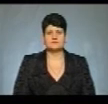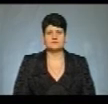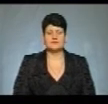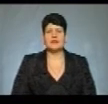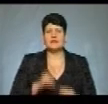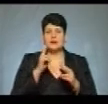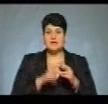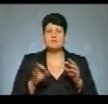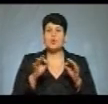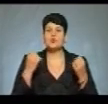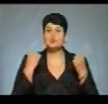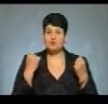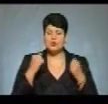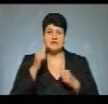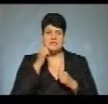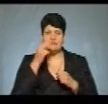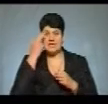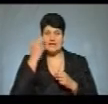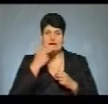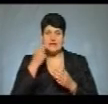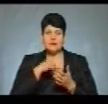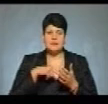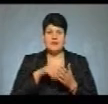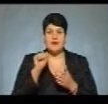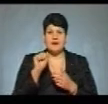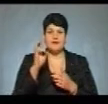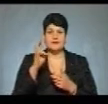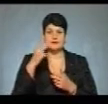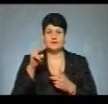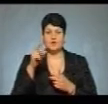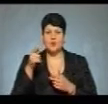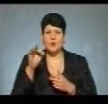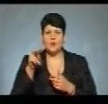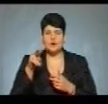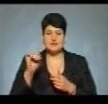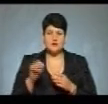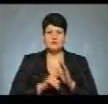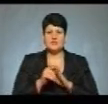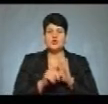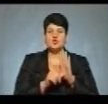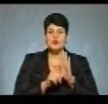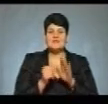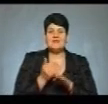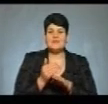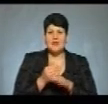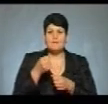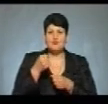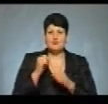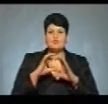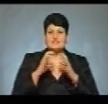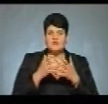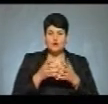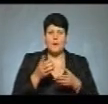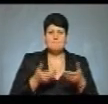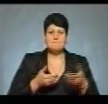І на завершення про спорт. Завтра в італійському місті Антгольц-Антерсельва розпочнеться шостий етап Кубку світу з біатлону. Участь у ньому